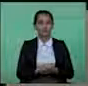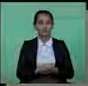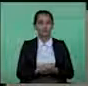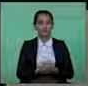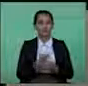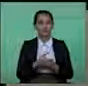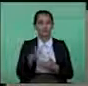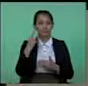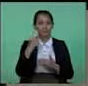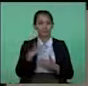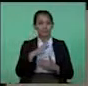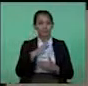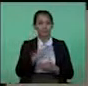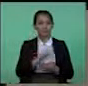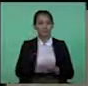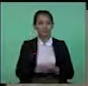Topshiriq tushunarlimi?